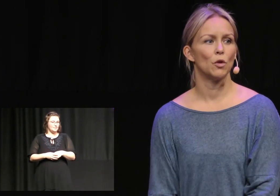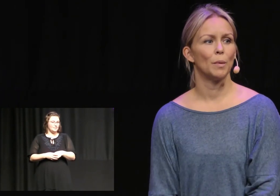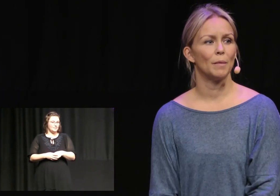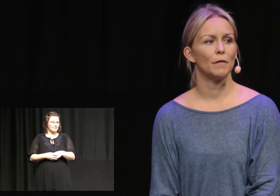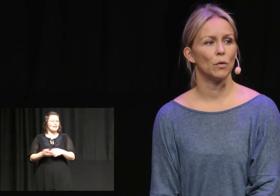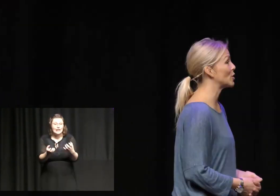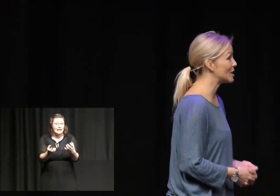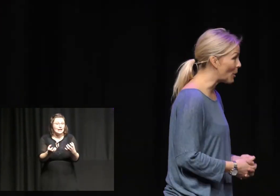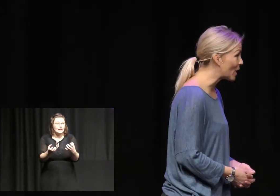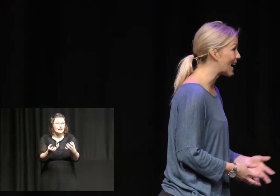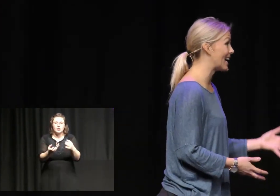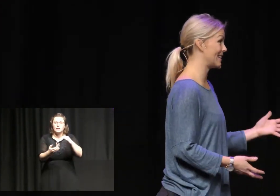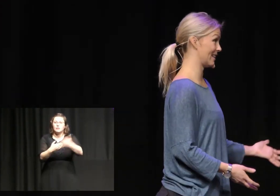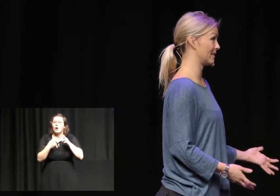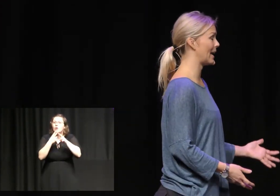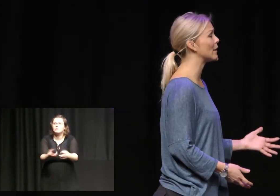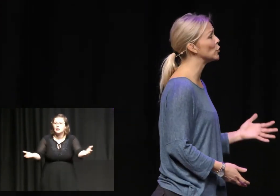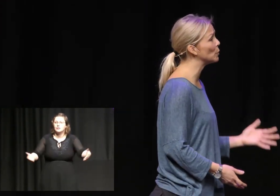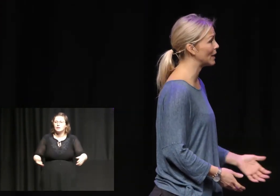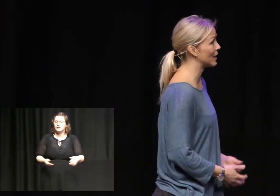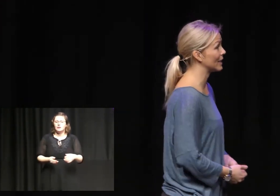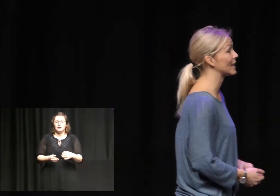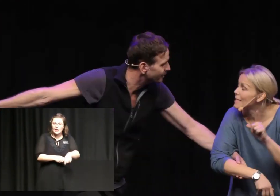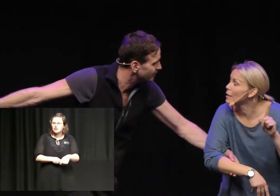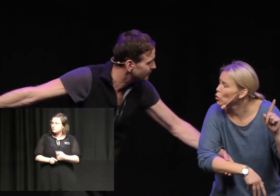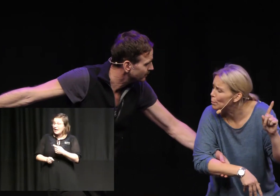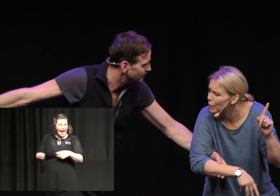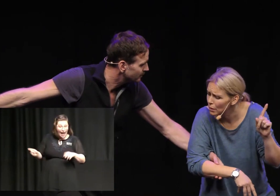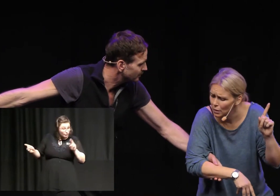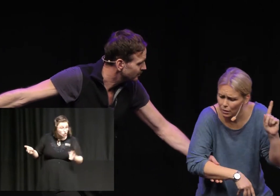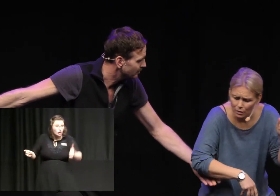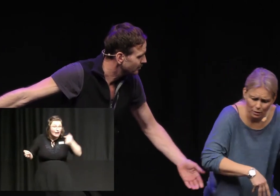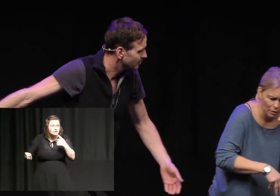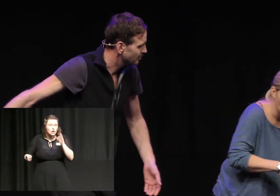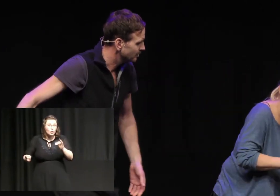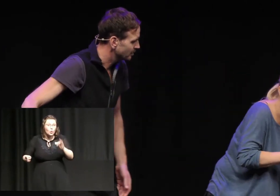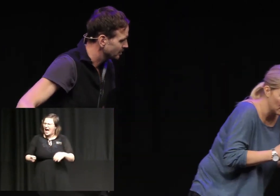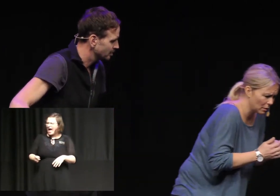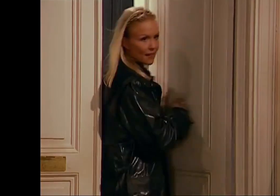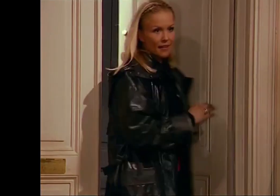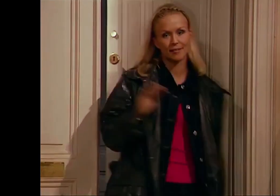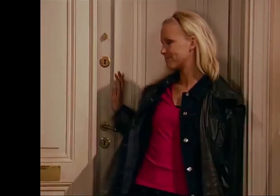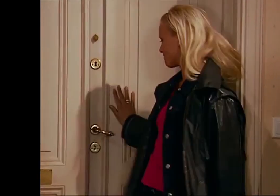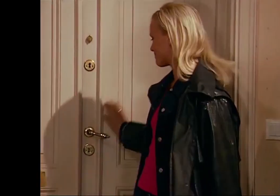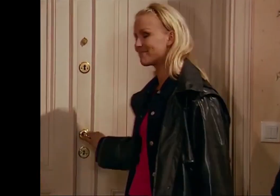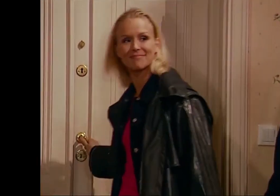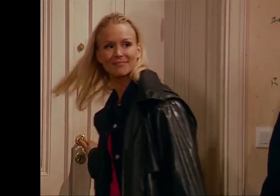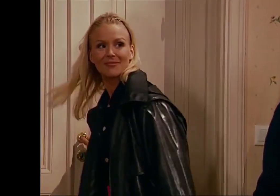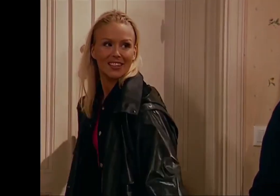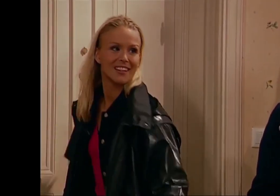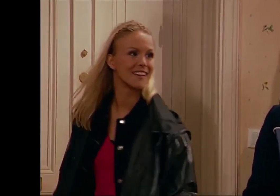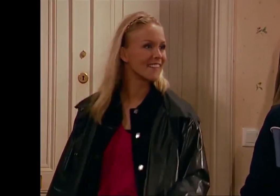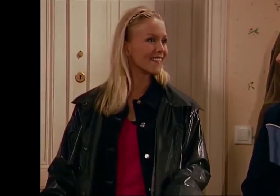skådespelare. Jag driver en teater i Stockholm och jag har främst spelat teater. Men jag har även filmat en hel del. Jag har varit med i både